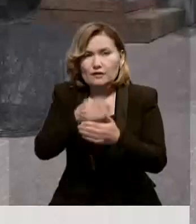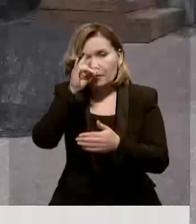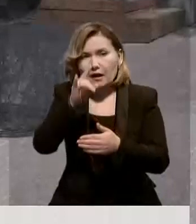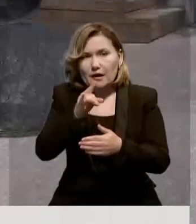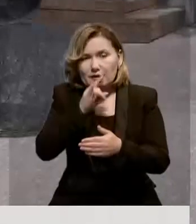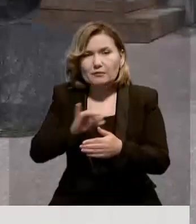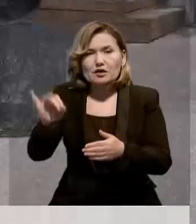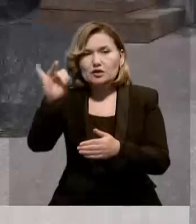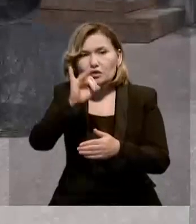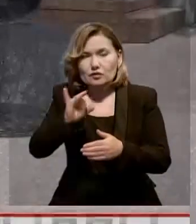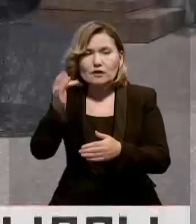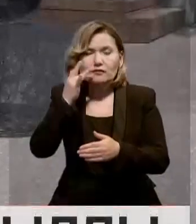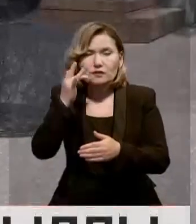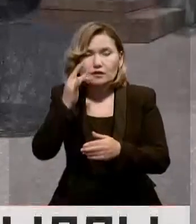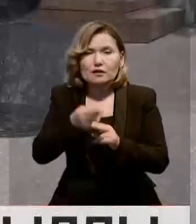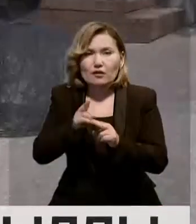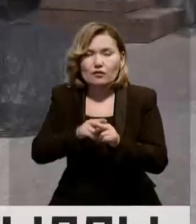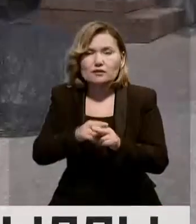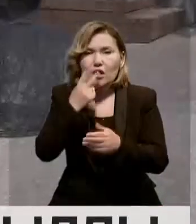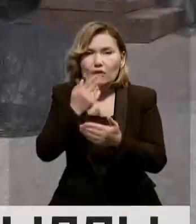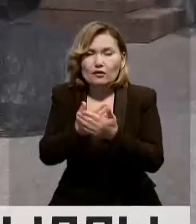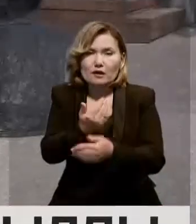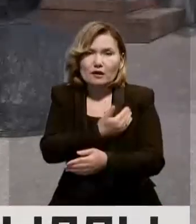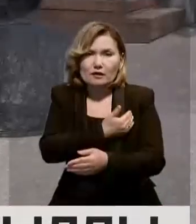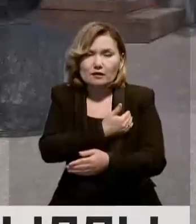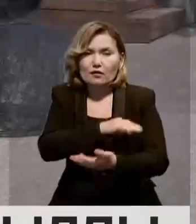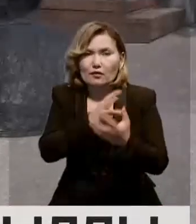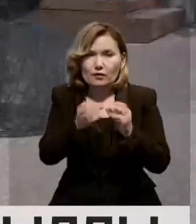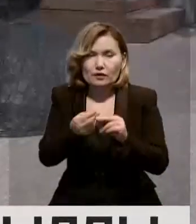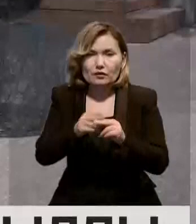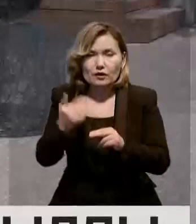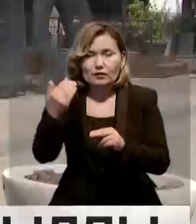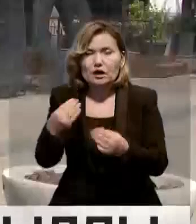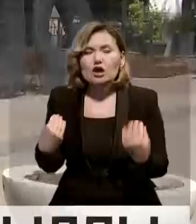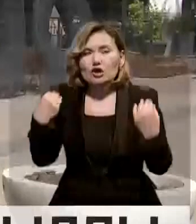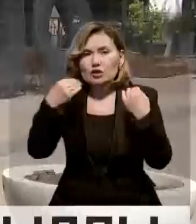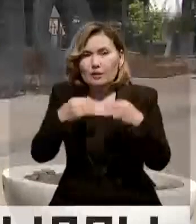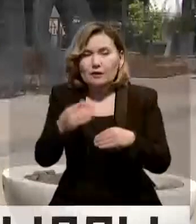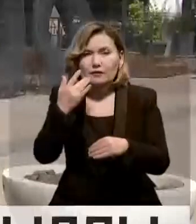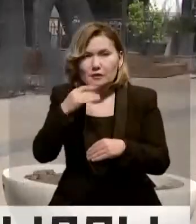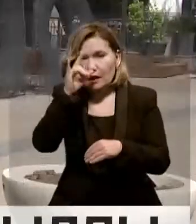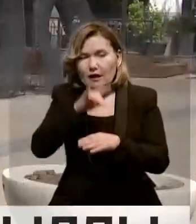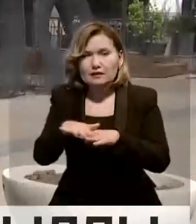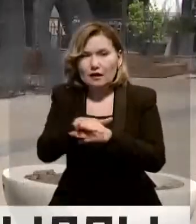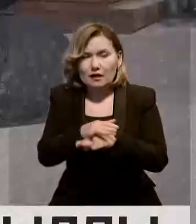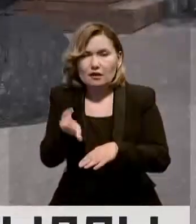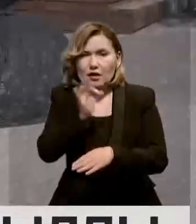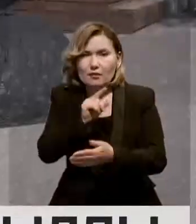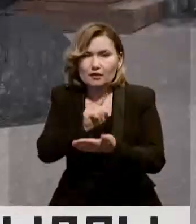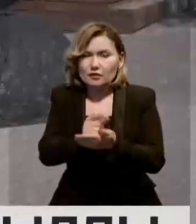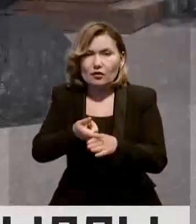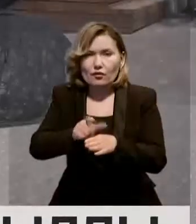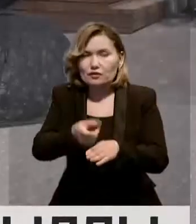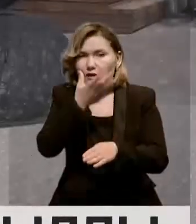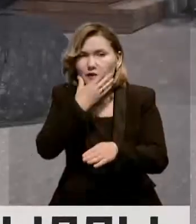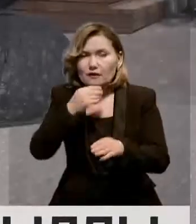кімдігімізді сыртқы бейнесімен ажыратып жүрген сияқты. Мынау бір соның көрінісі сияқты болады. Конструкциясын